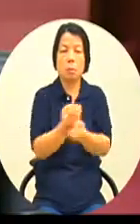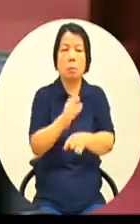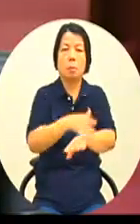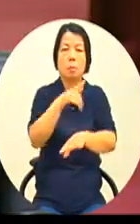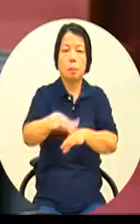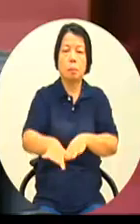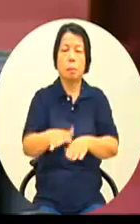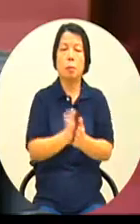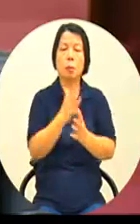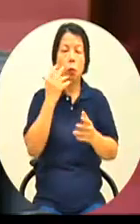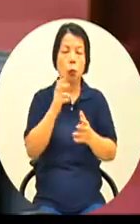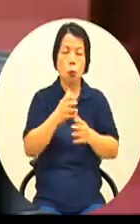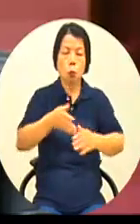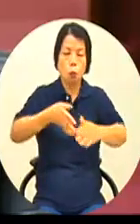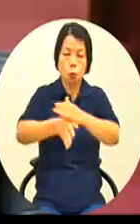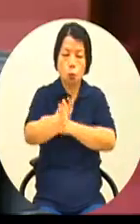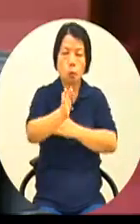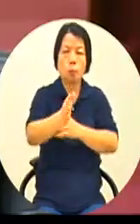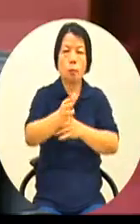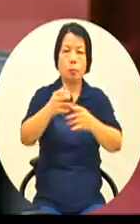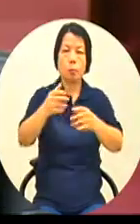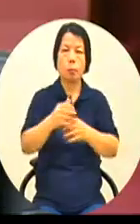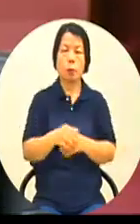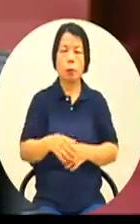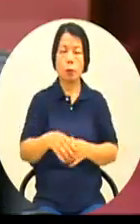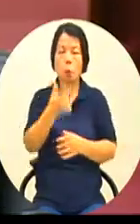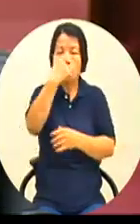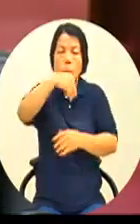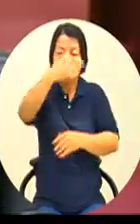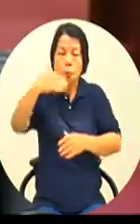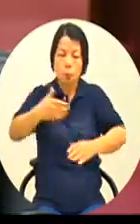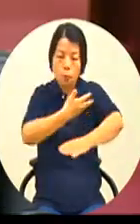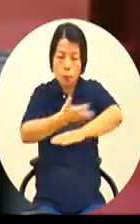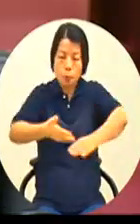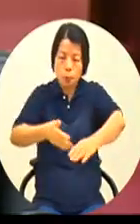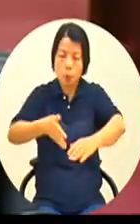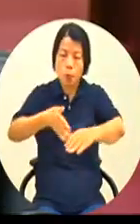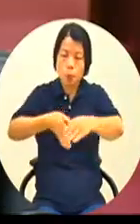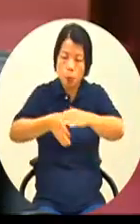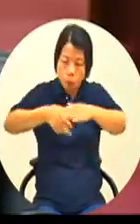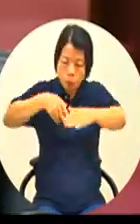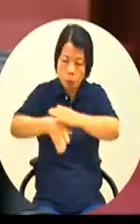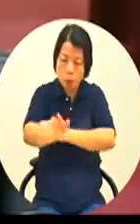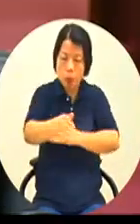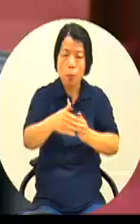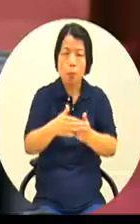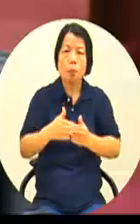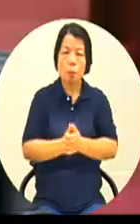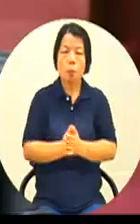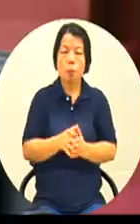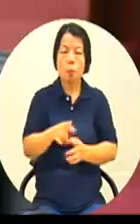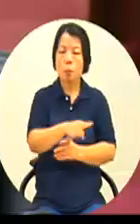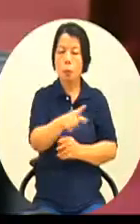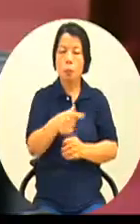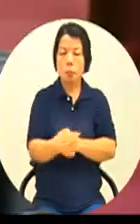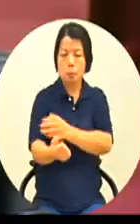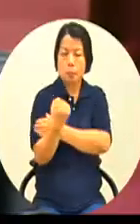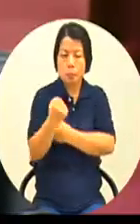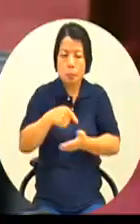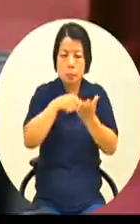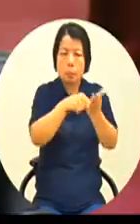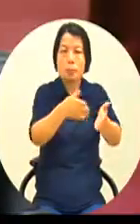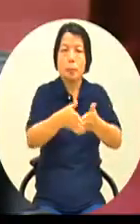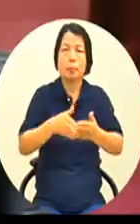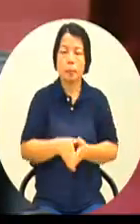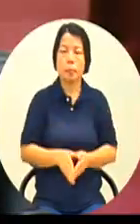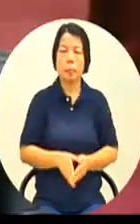起来啦？所以这件代志，对不对？吼，咱这局长，对不对？吼，那麻烦讲你爱。积极的去争取，因为你那无坑